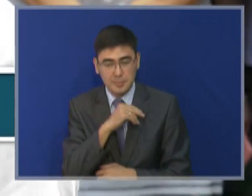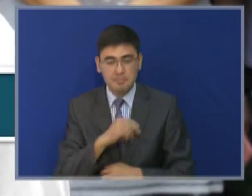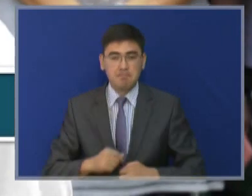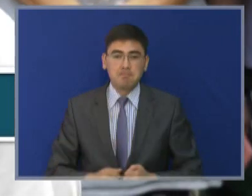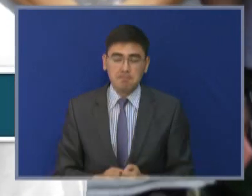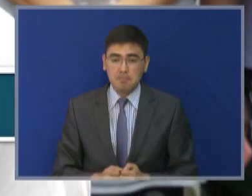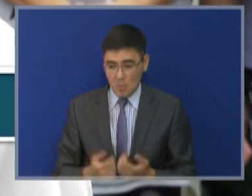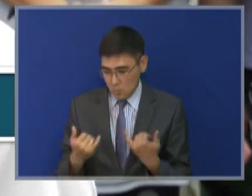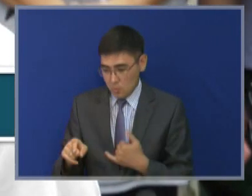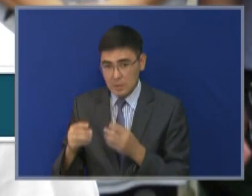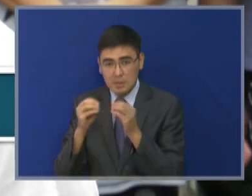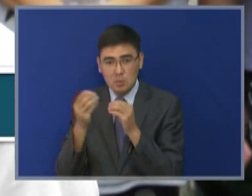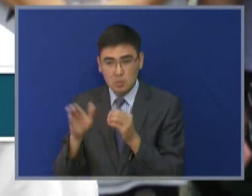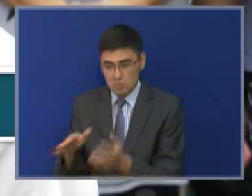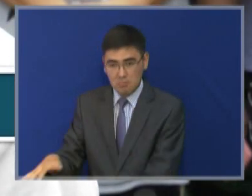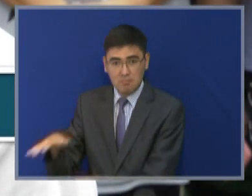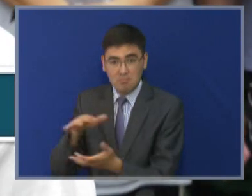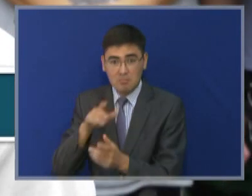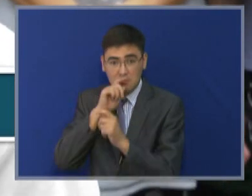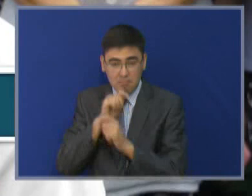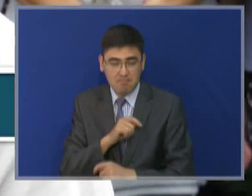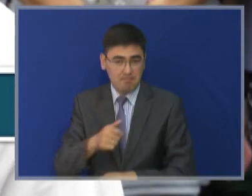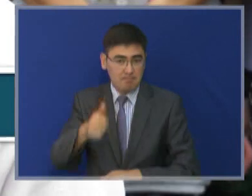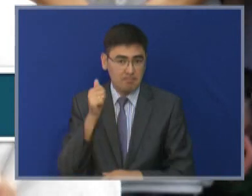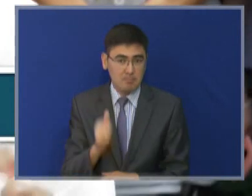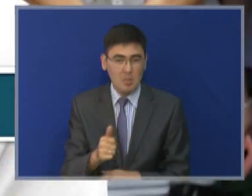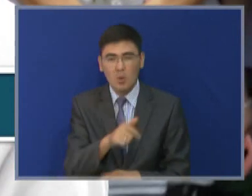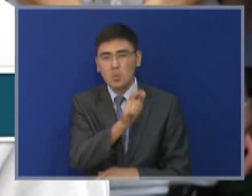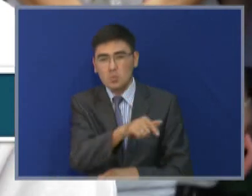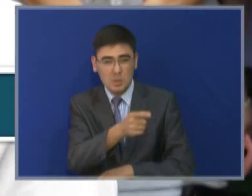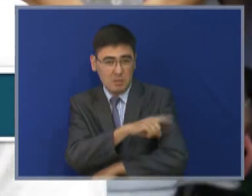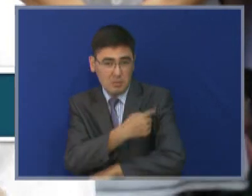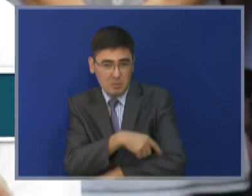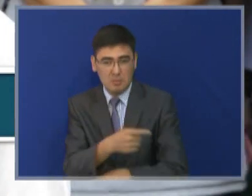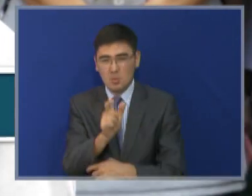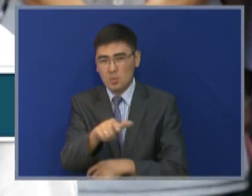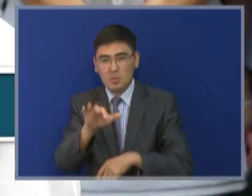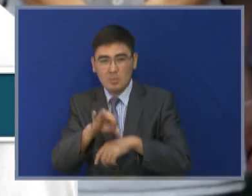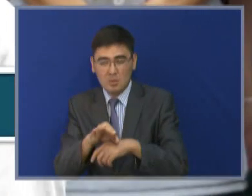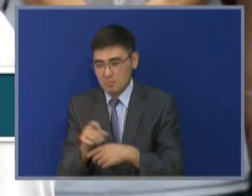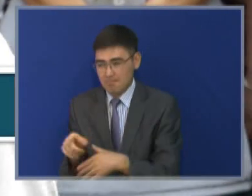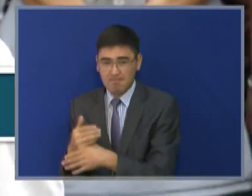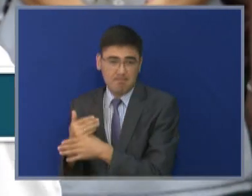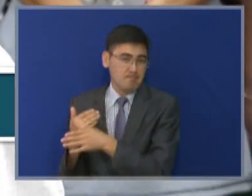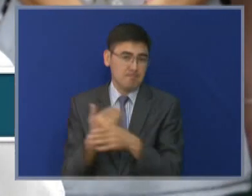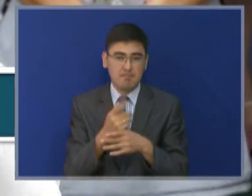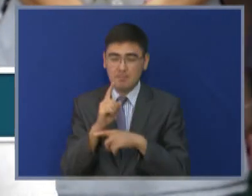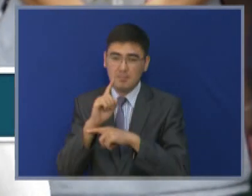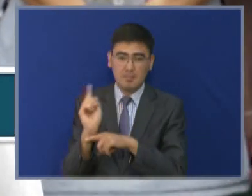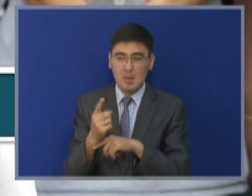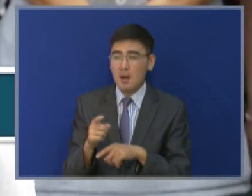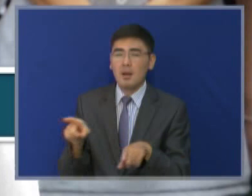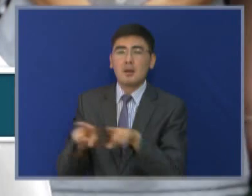Бүгін бізге осындай 10 аппарат тарту етіп жатыр. Бұл дәрігерлер мен науқастар үшін өте үлкен көмек. Сондықтан осындай игілікті істер